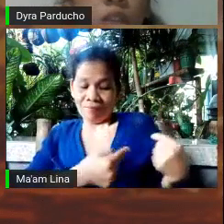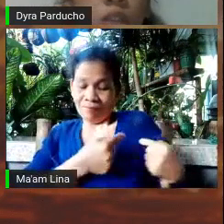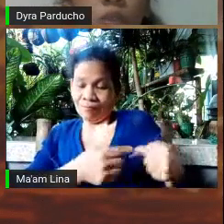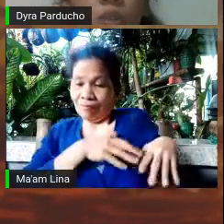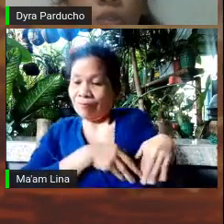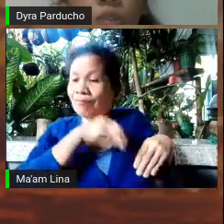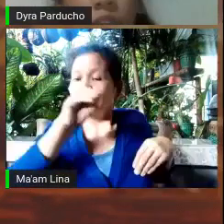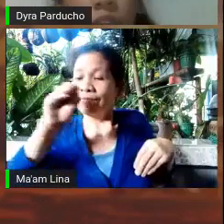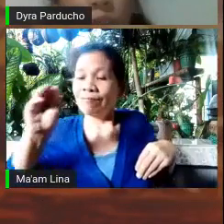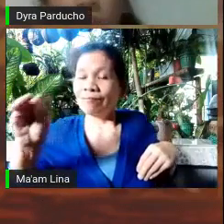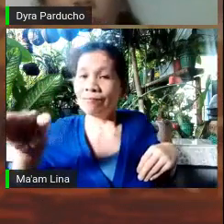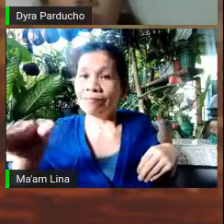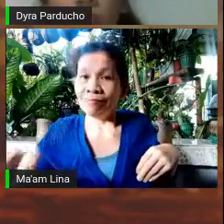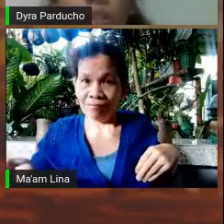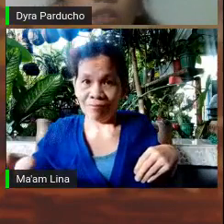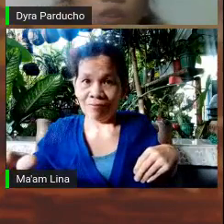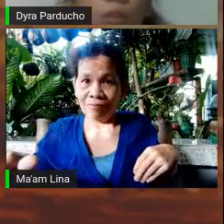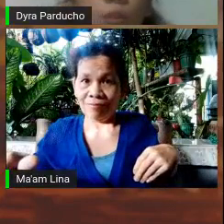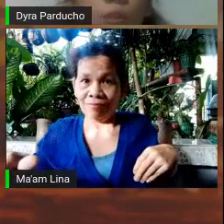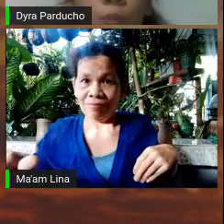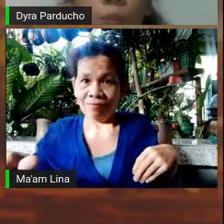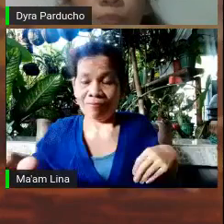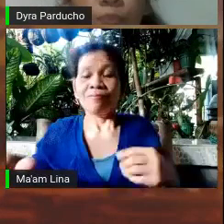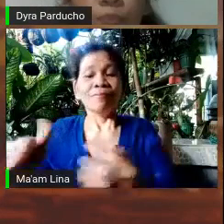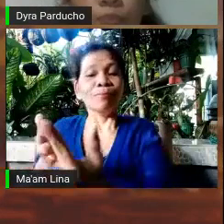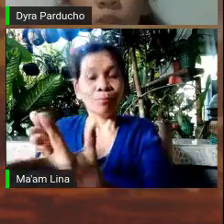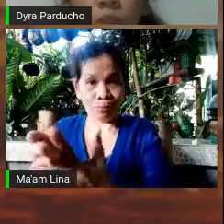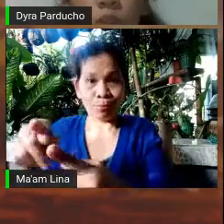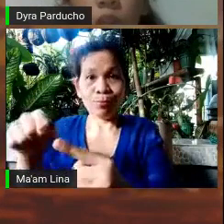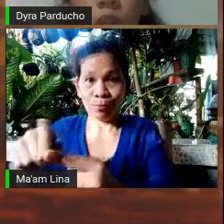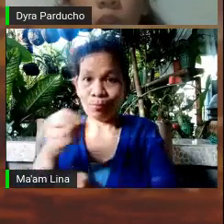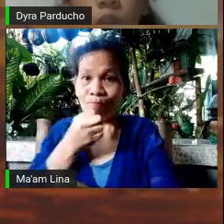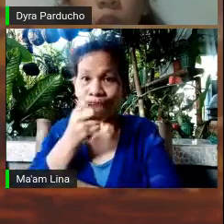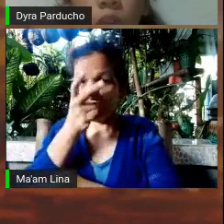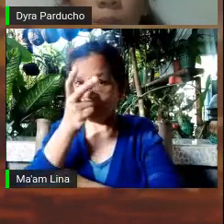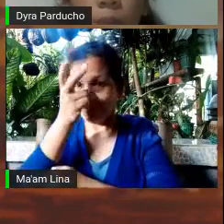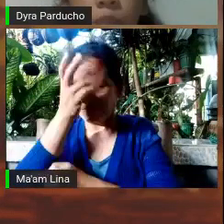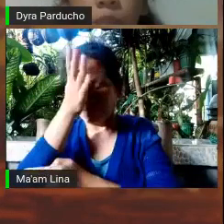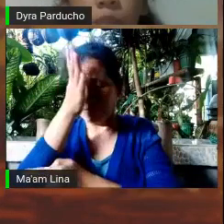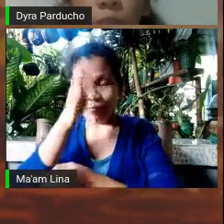kanya tungo sa kambing. So yung pong